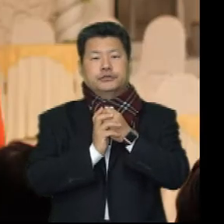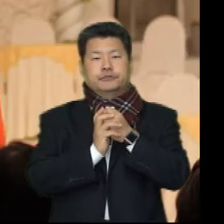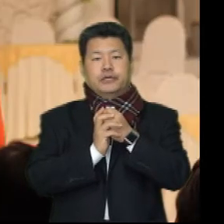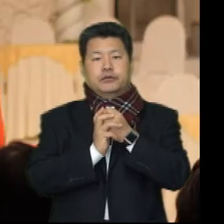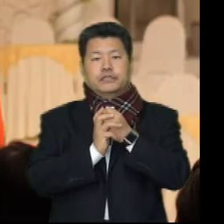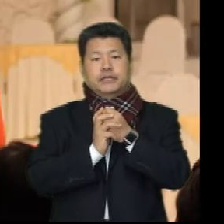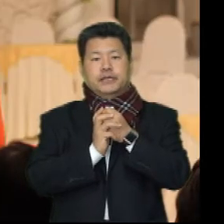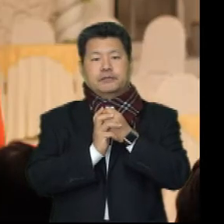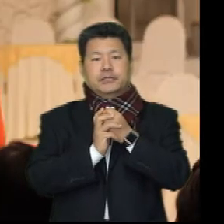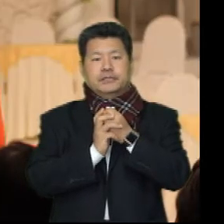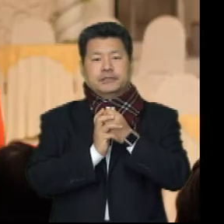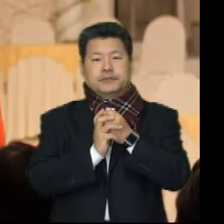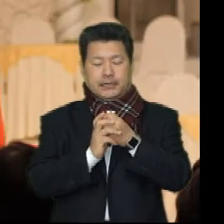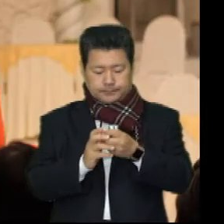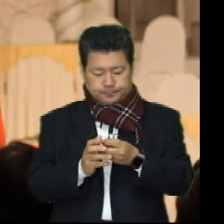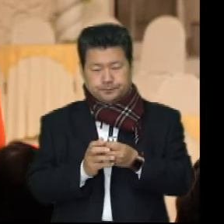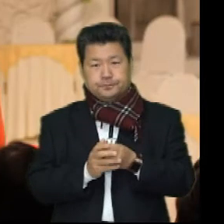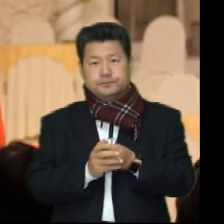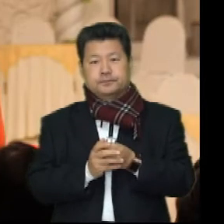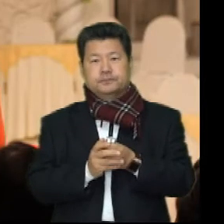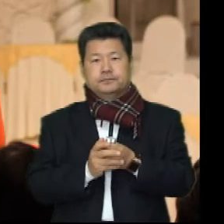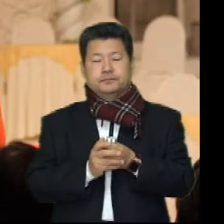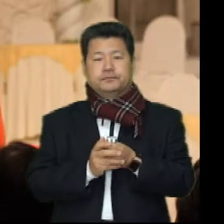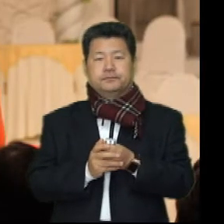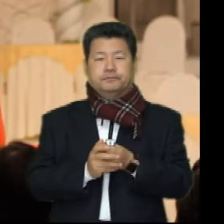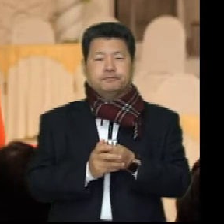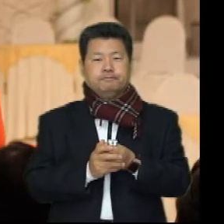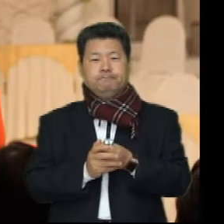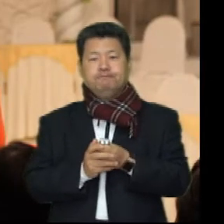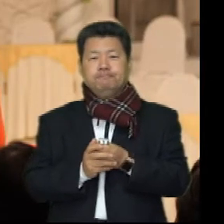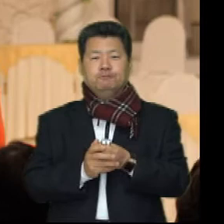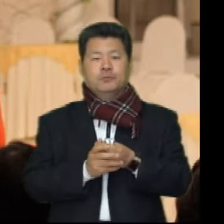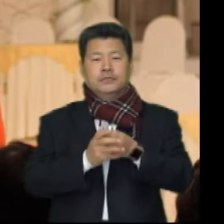안녕하세요. 유인균 발효교실의 이만석입니다.